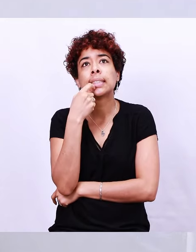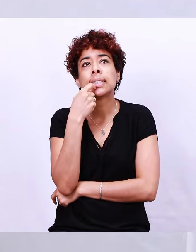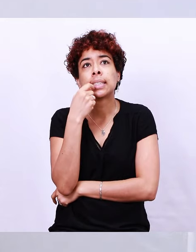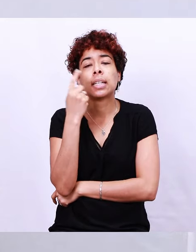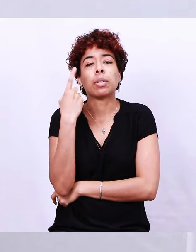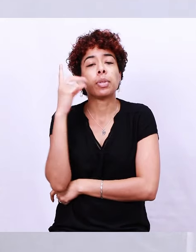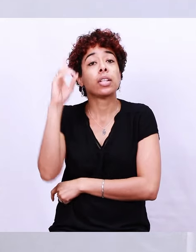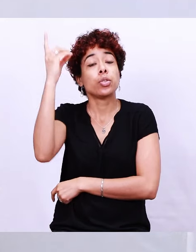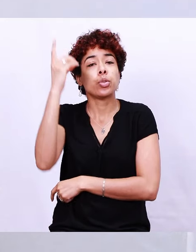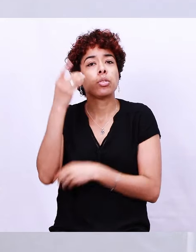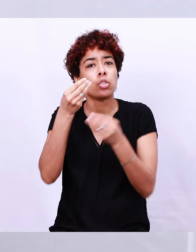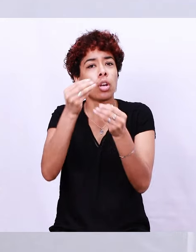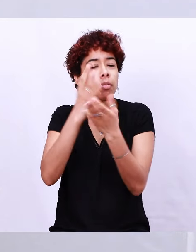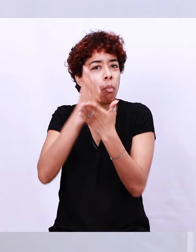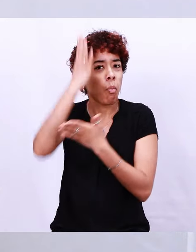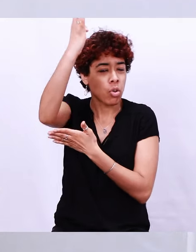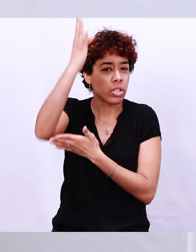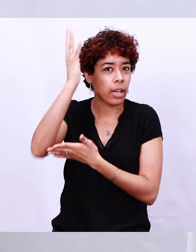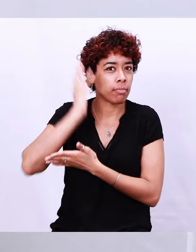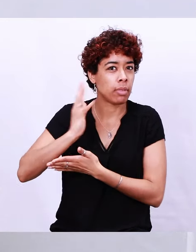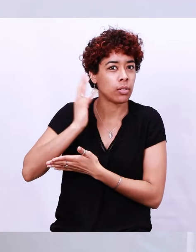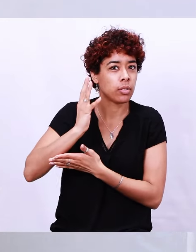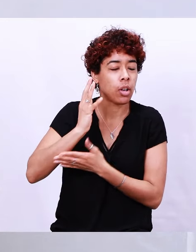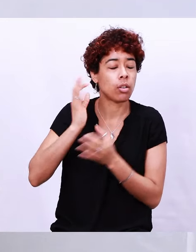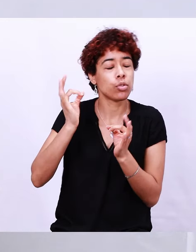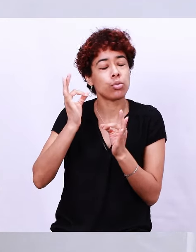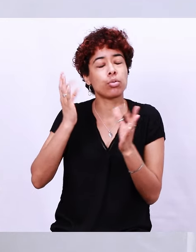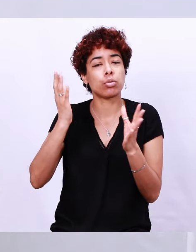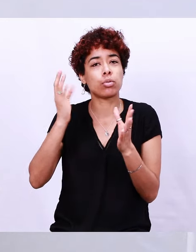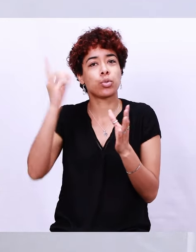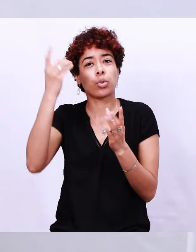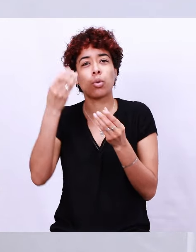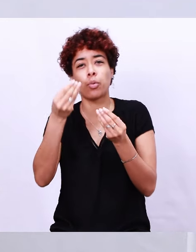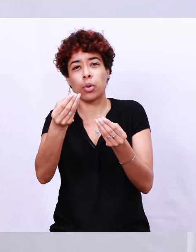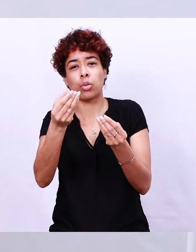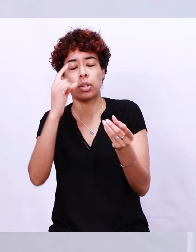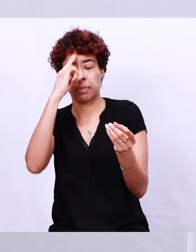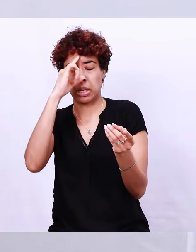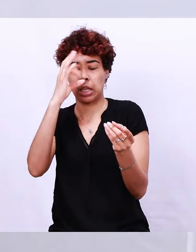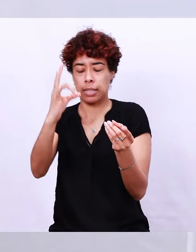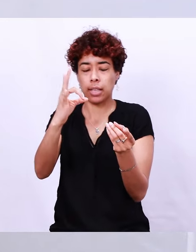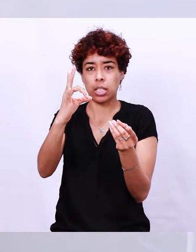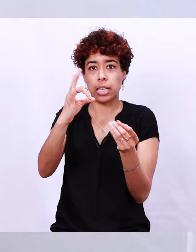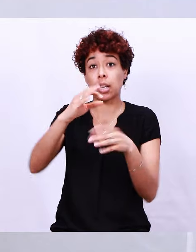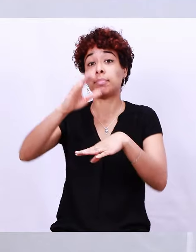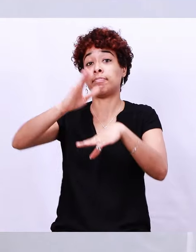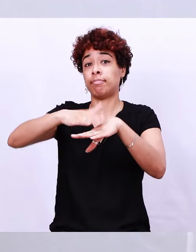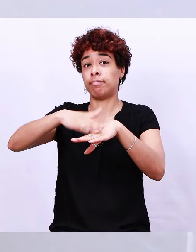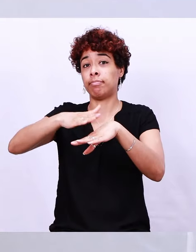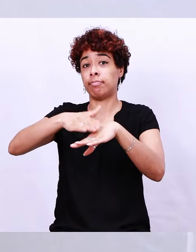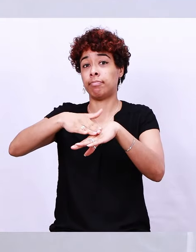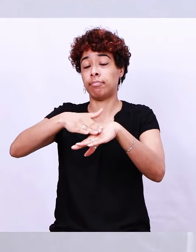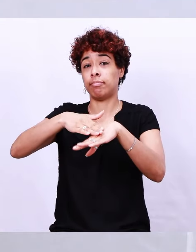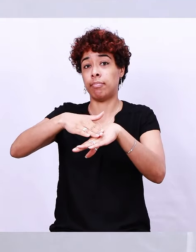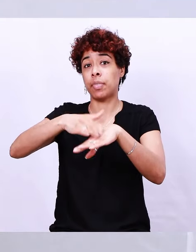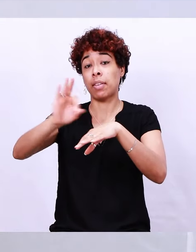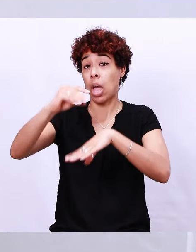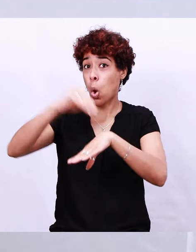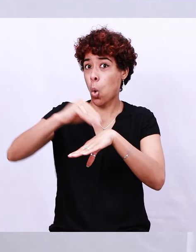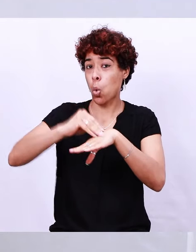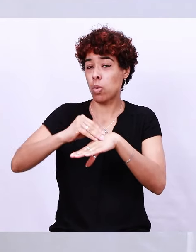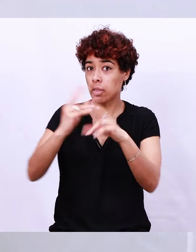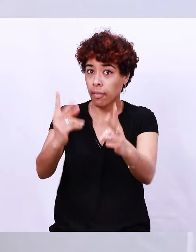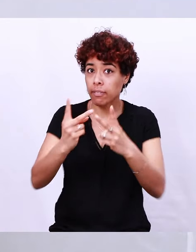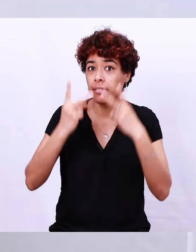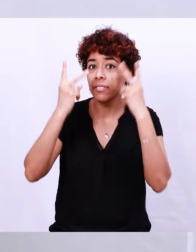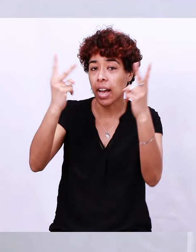a déposer un projet sur ton cœur et il veut simplement et bien te te donner cette sagesse et te donner un avertissement des conseils précieux